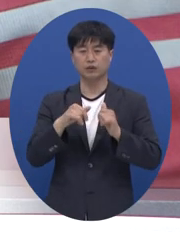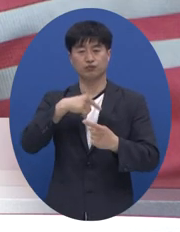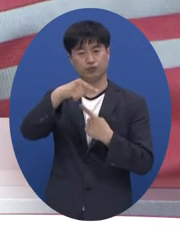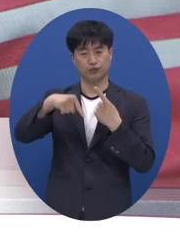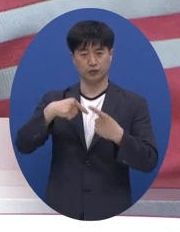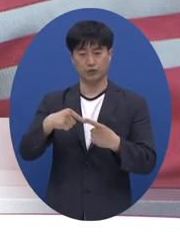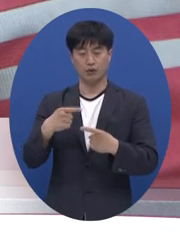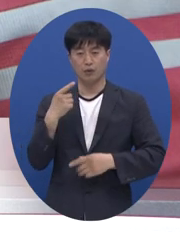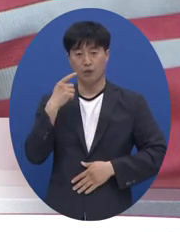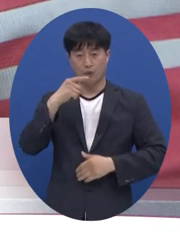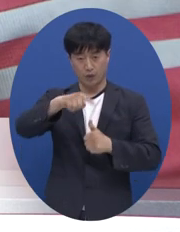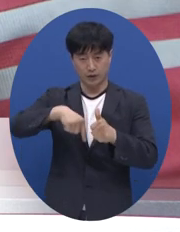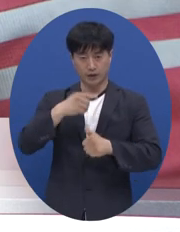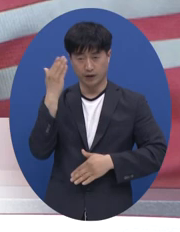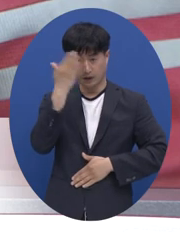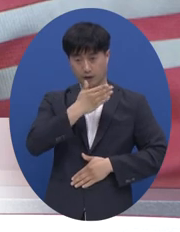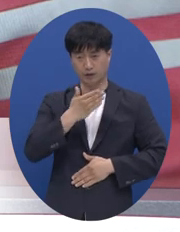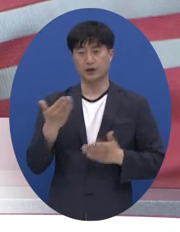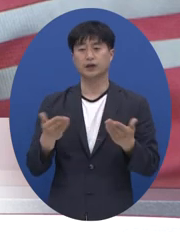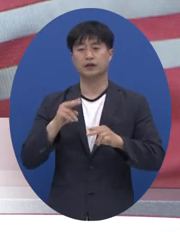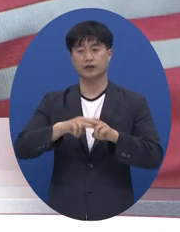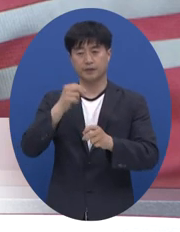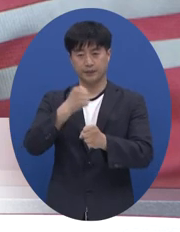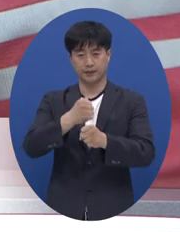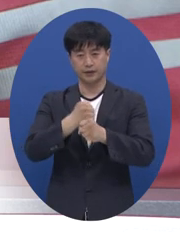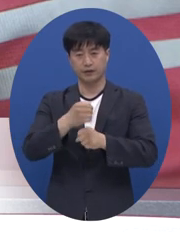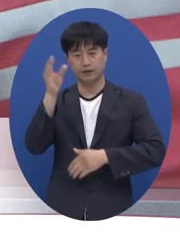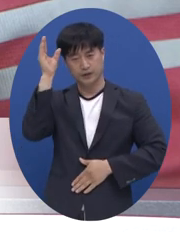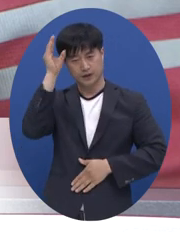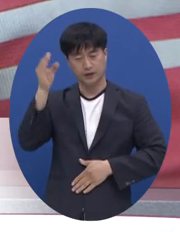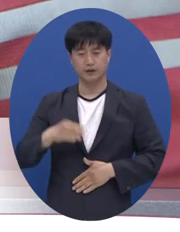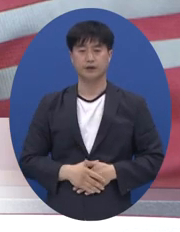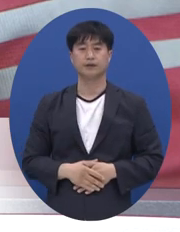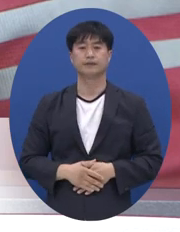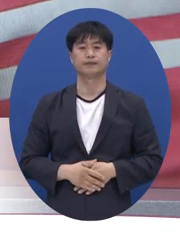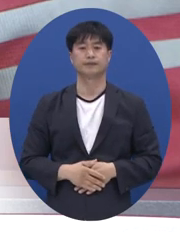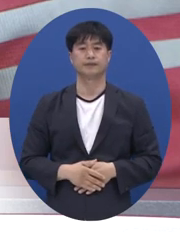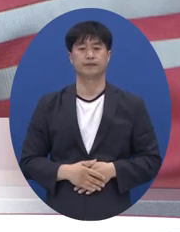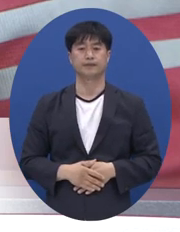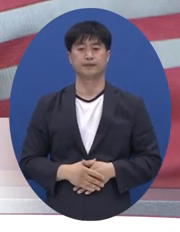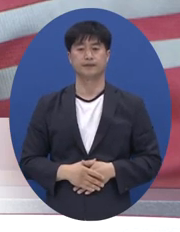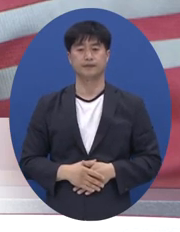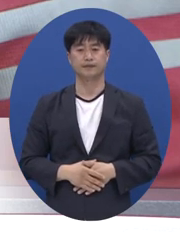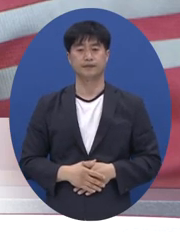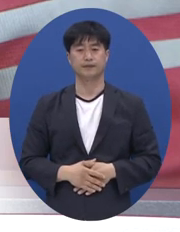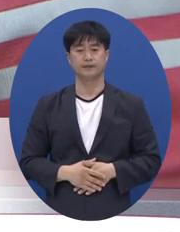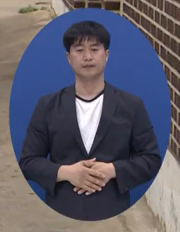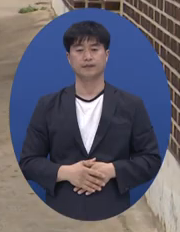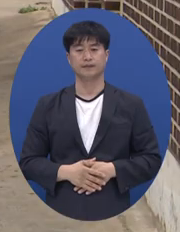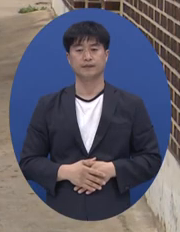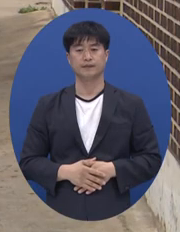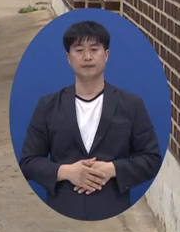운영하는데요. 환경 정화와 더불어 일자리 창출 효과가 기대됩니다. 최창순 기자입니다.